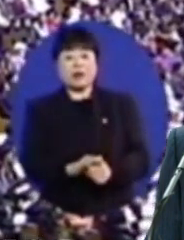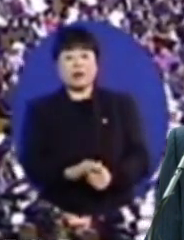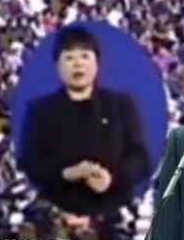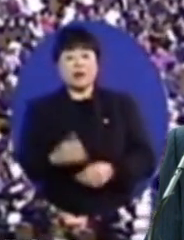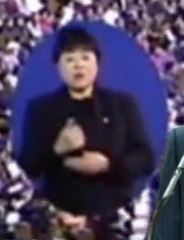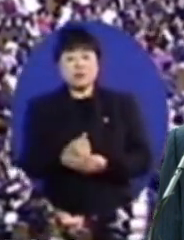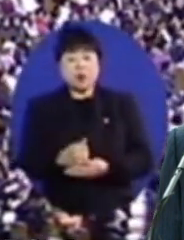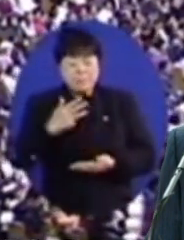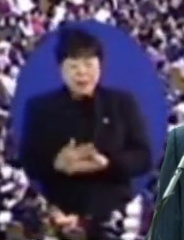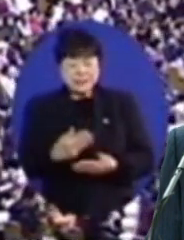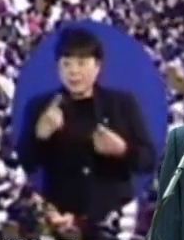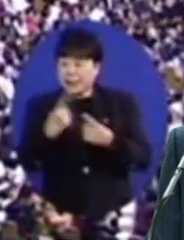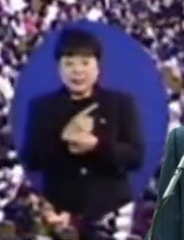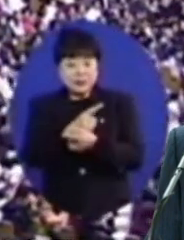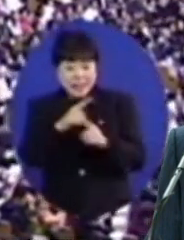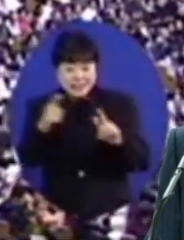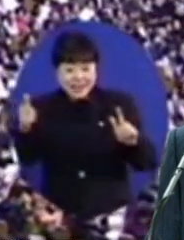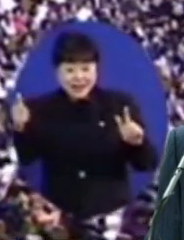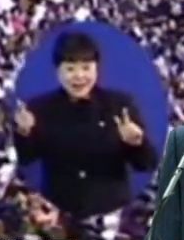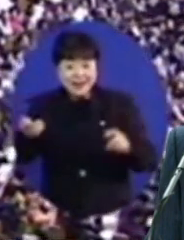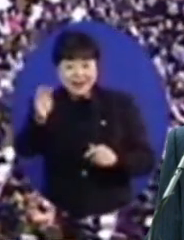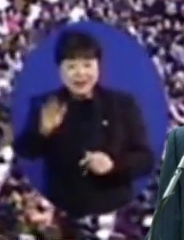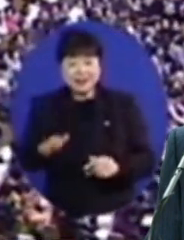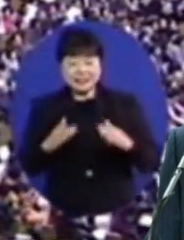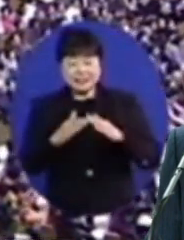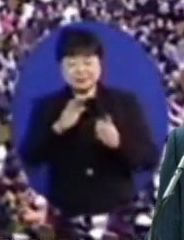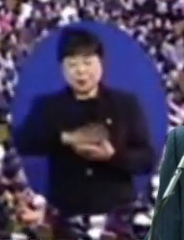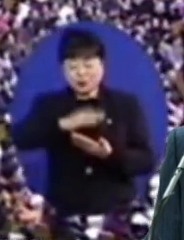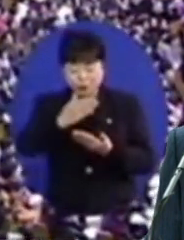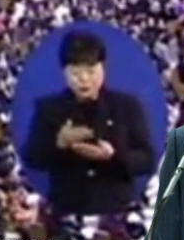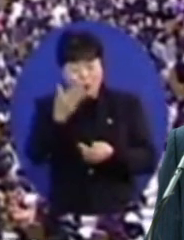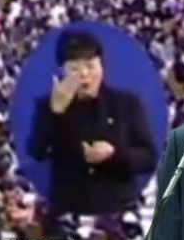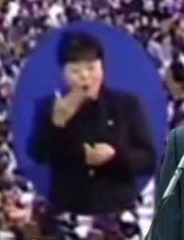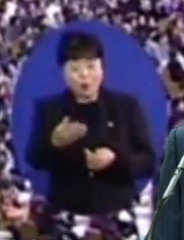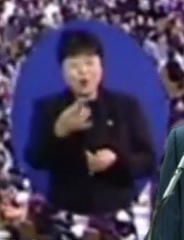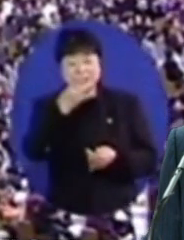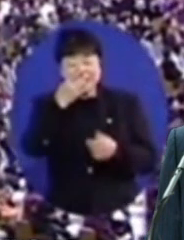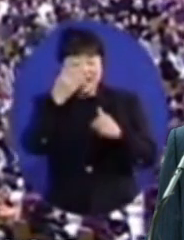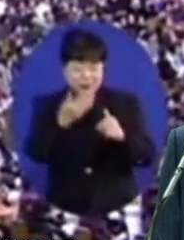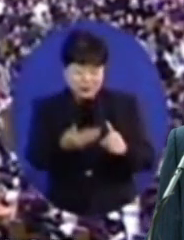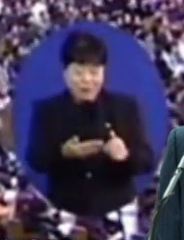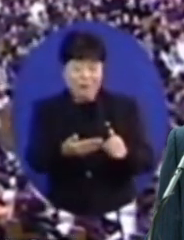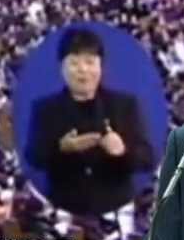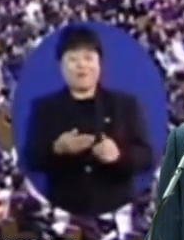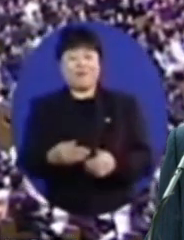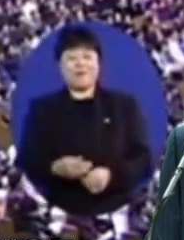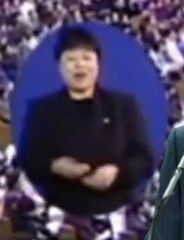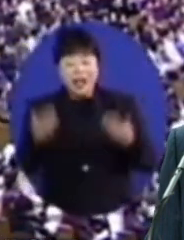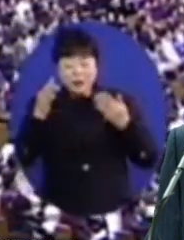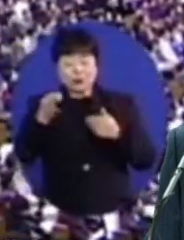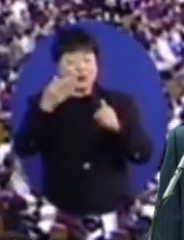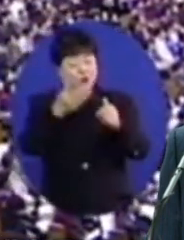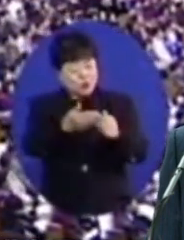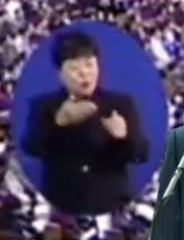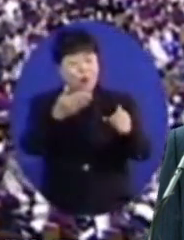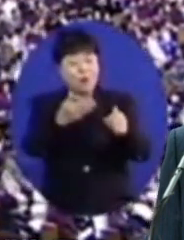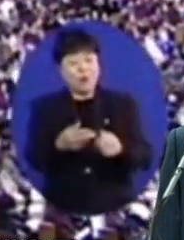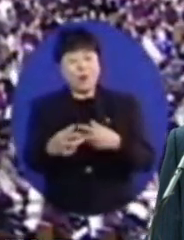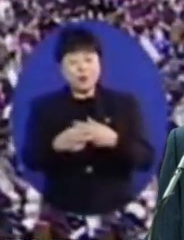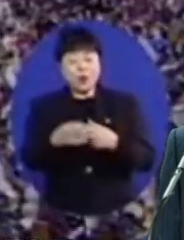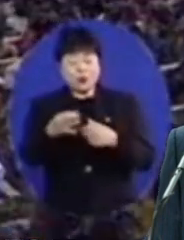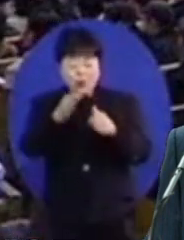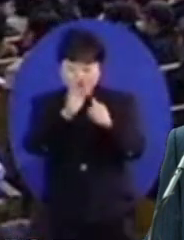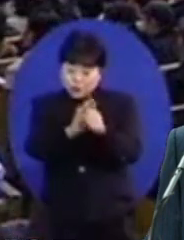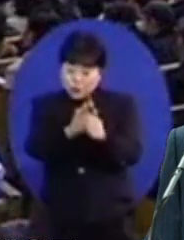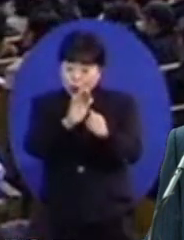큰 운명이나 팔자가 바뀌어지는 아닙니다 집을 고쳐주고 쌀을 갖다 주고 학비를 좀 대주고 병원비를